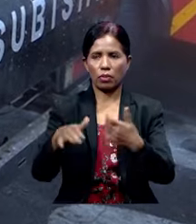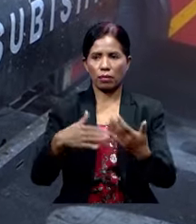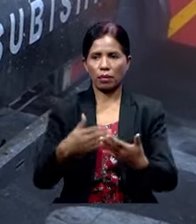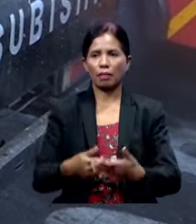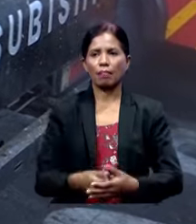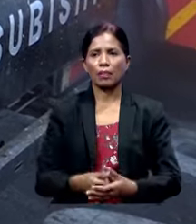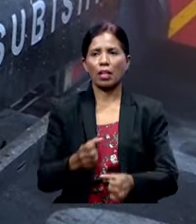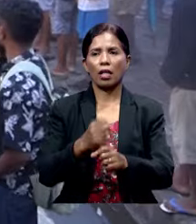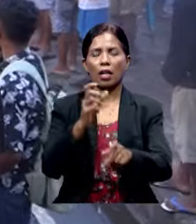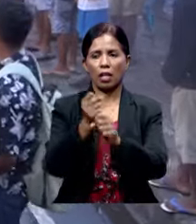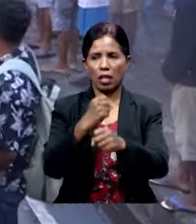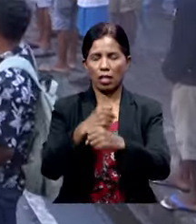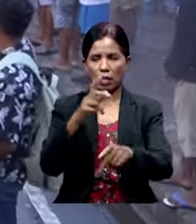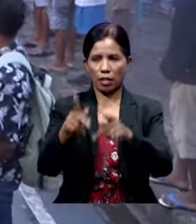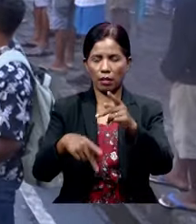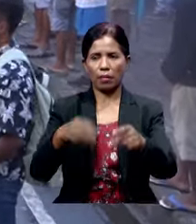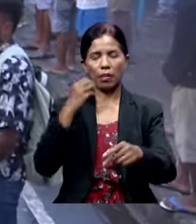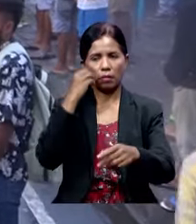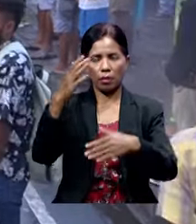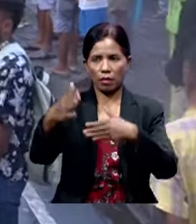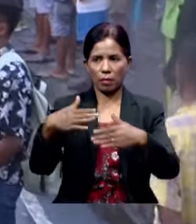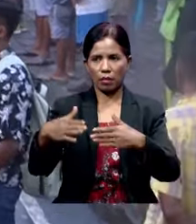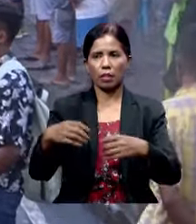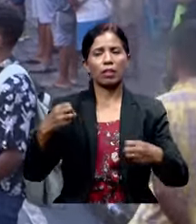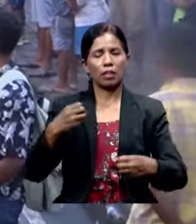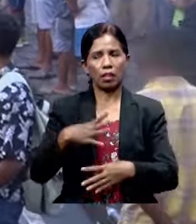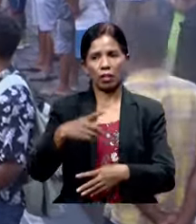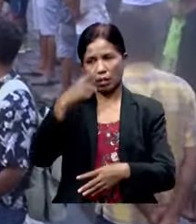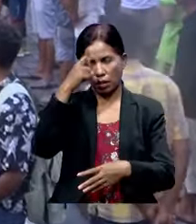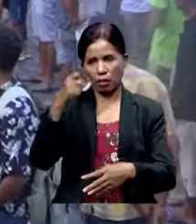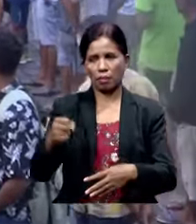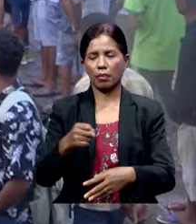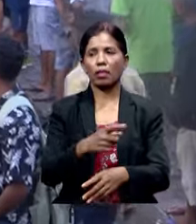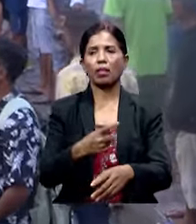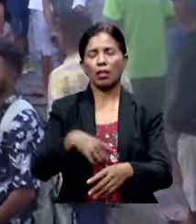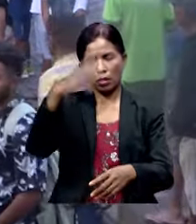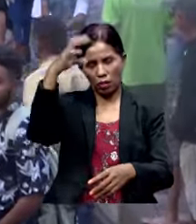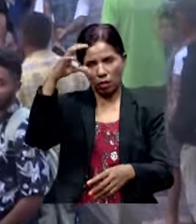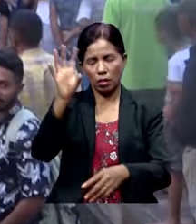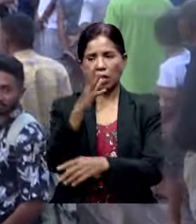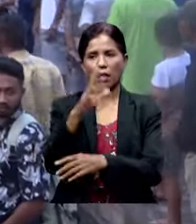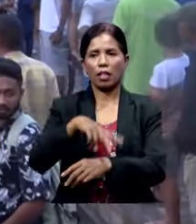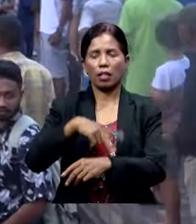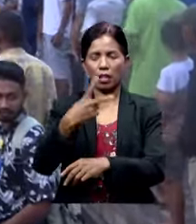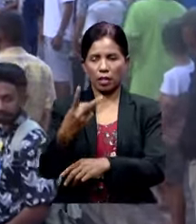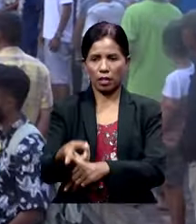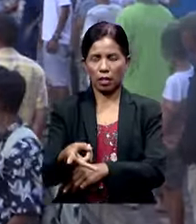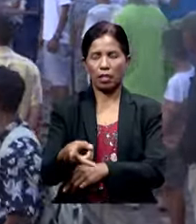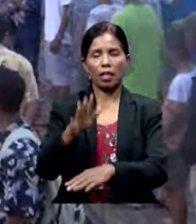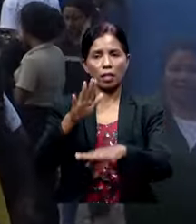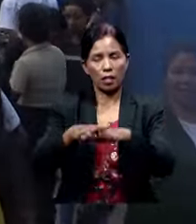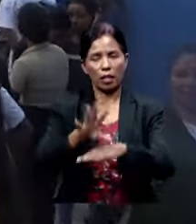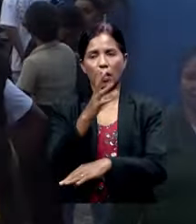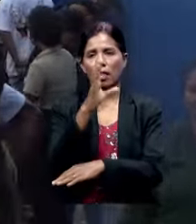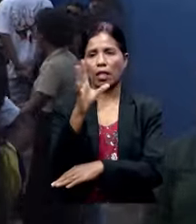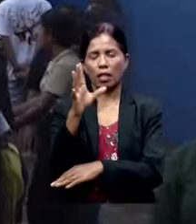Situasaun ne halo komunidade nebe hela besi ki are refere trauma tamba primera vez udang monurai ai mono hanehan kareta rua dadaun ne